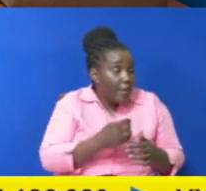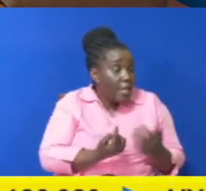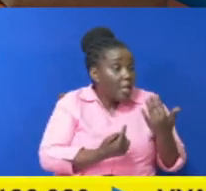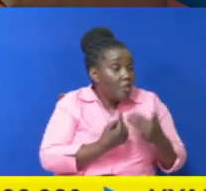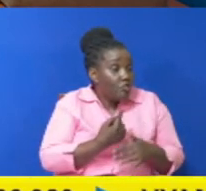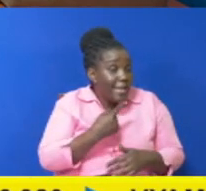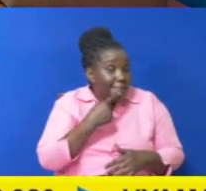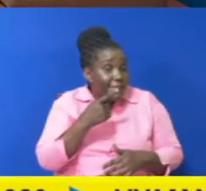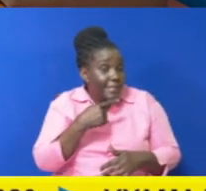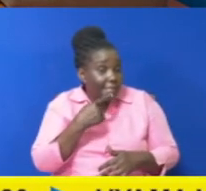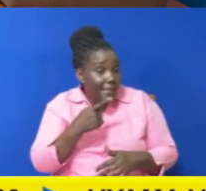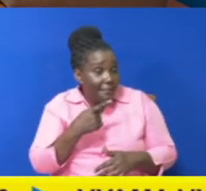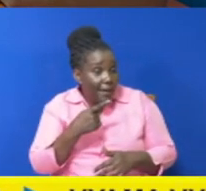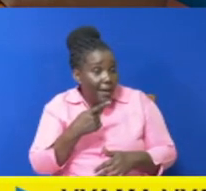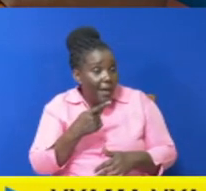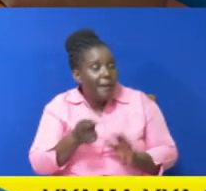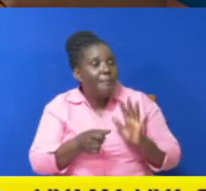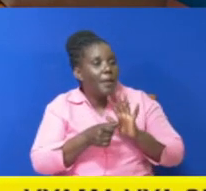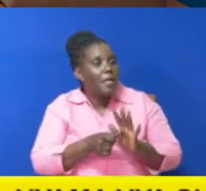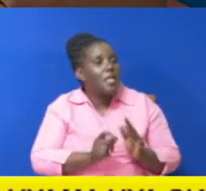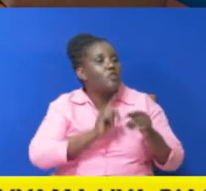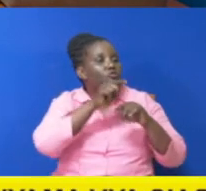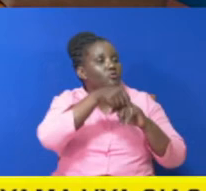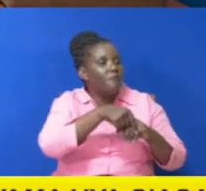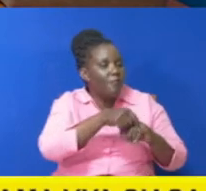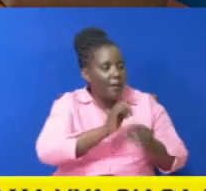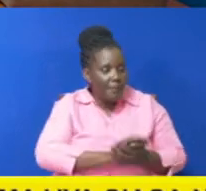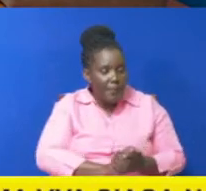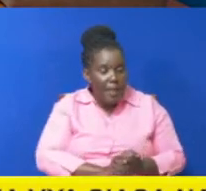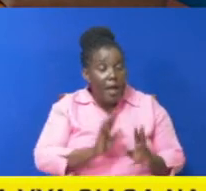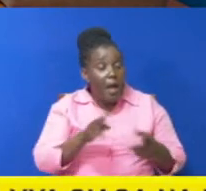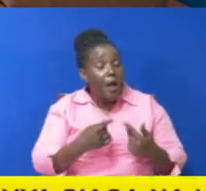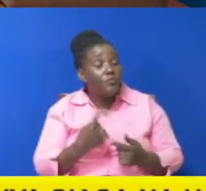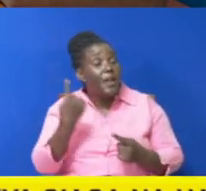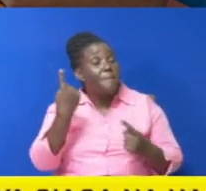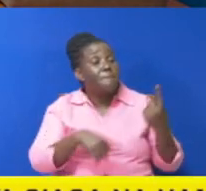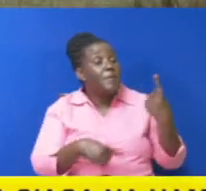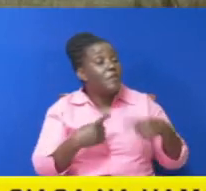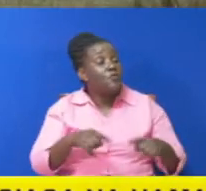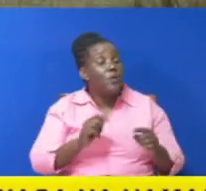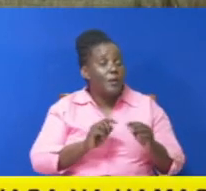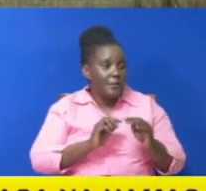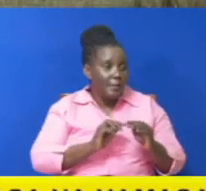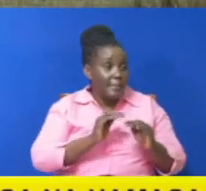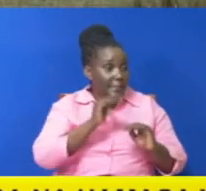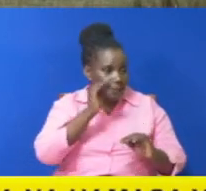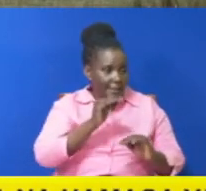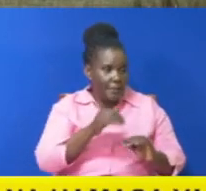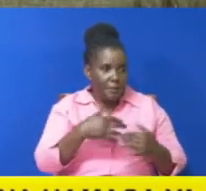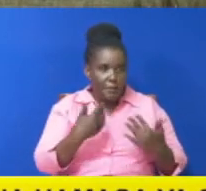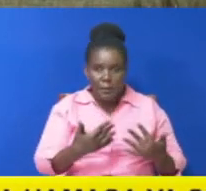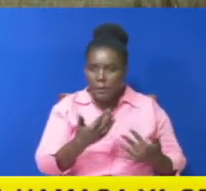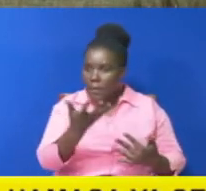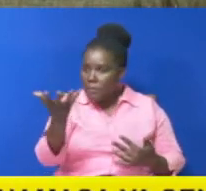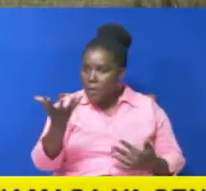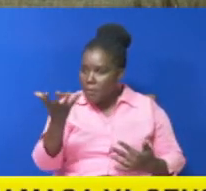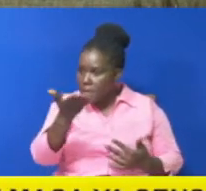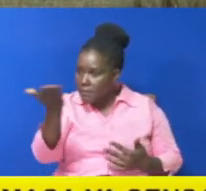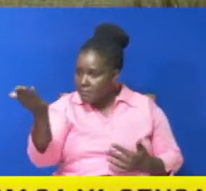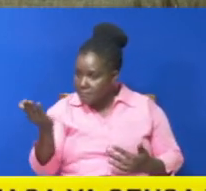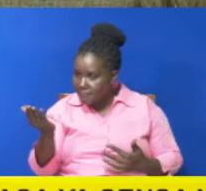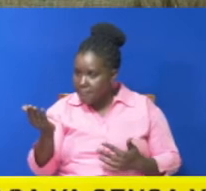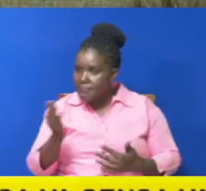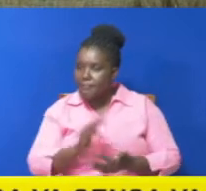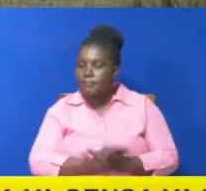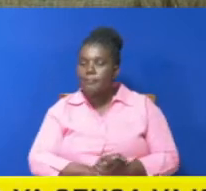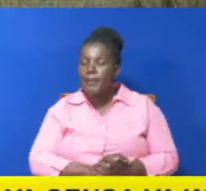nikiongea mimi hapa manyanyaso yatazidi au kipigo kitaongezeka. Kwa nafasi ya jamii kwenye jambo hilo ni kupaza sauti. Sasa